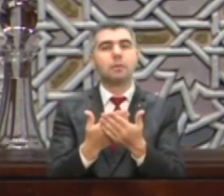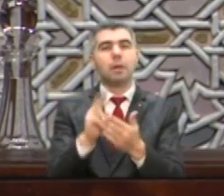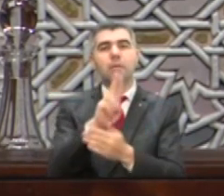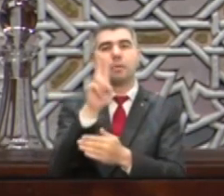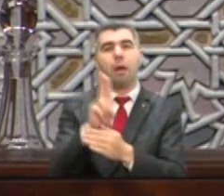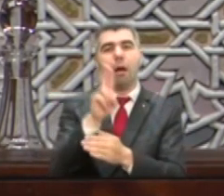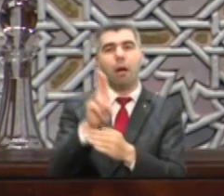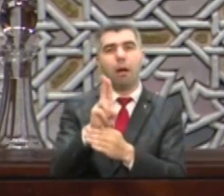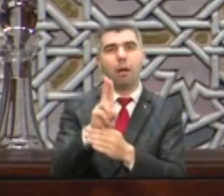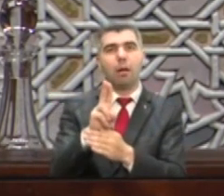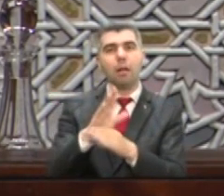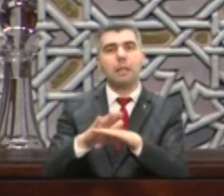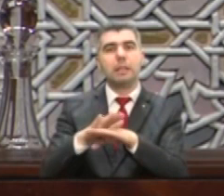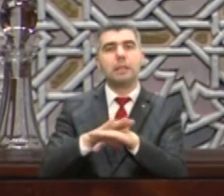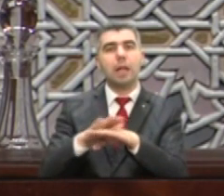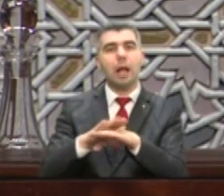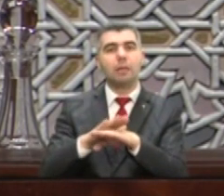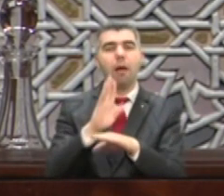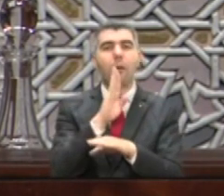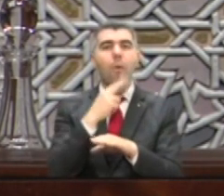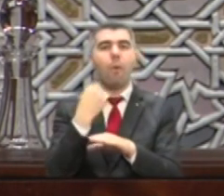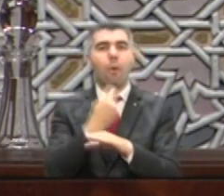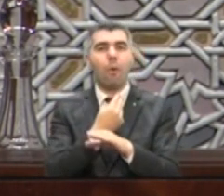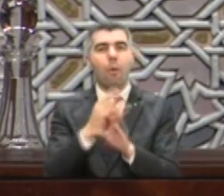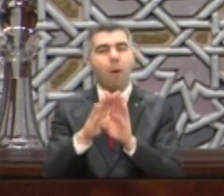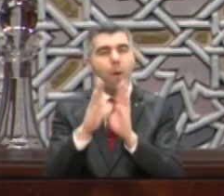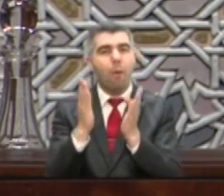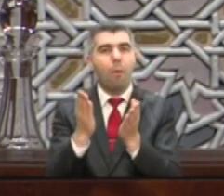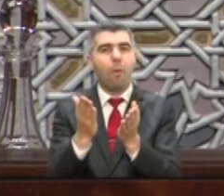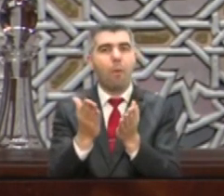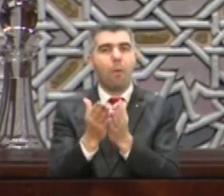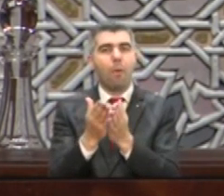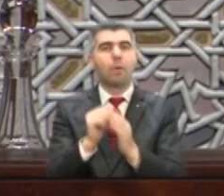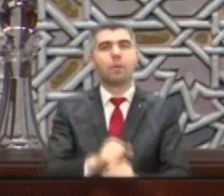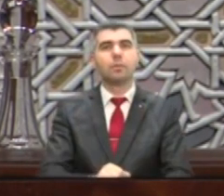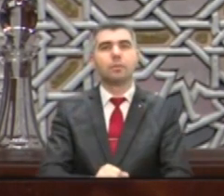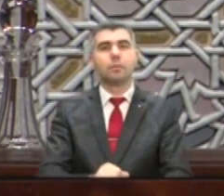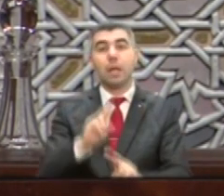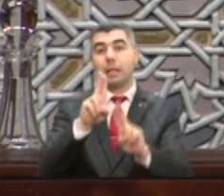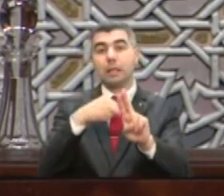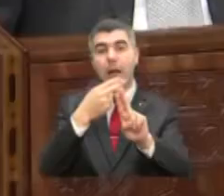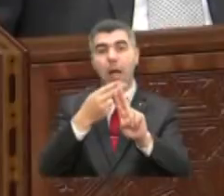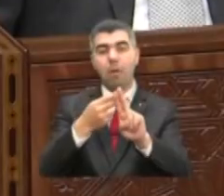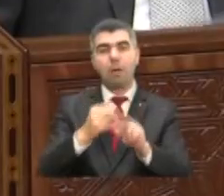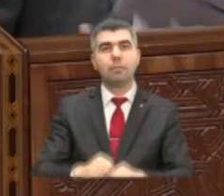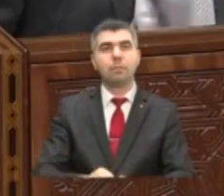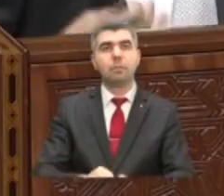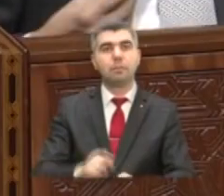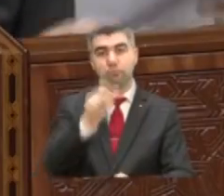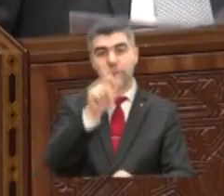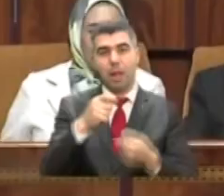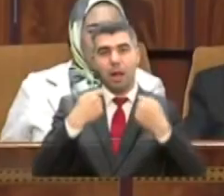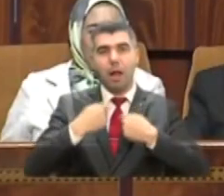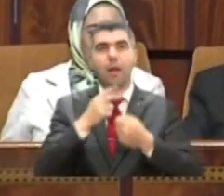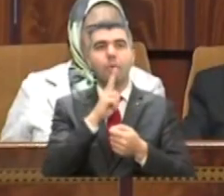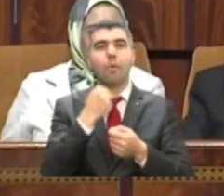الشفوية المتعلقة بالسياسة العامة التي يجيب عنها السيد رئيس